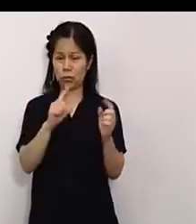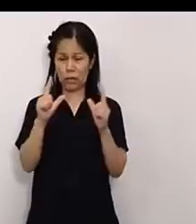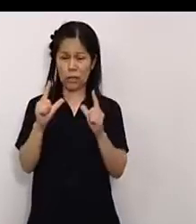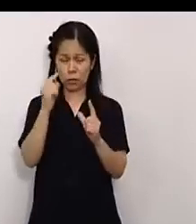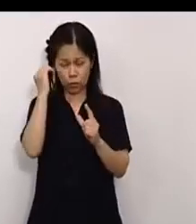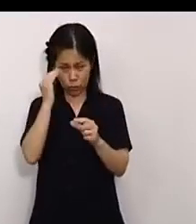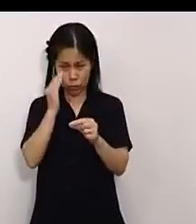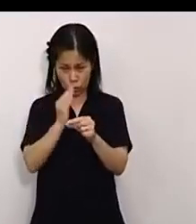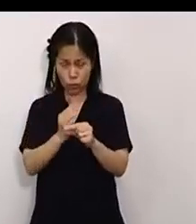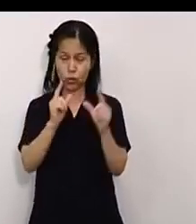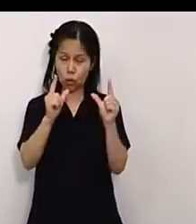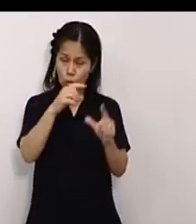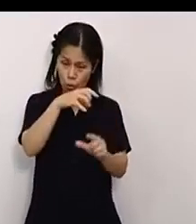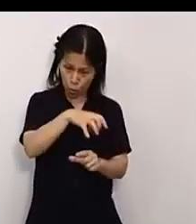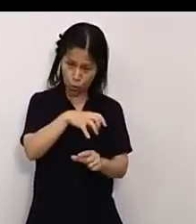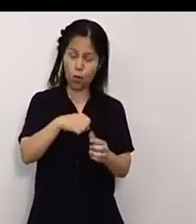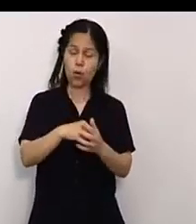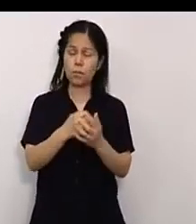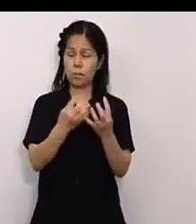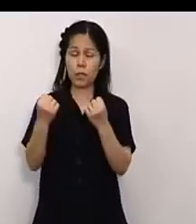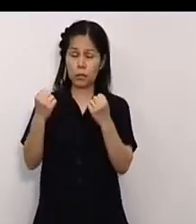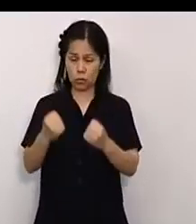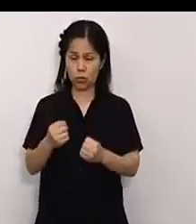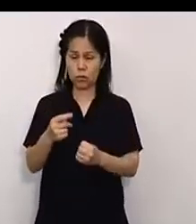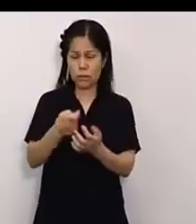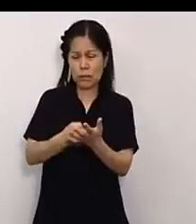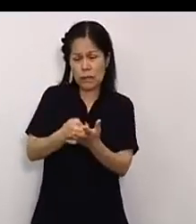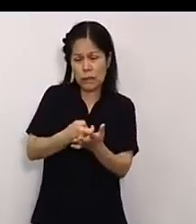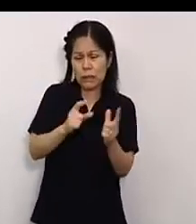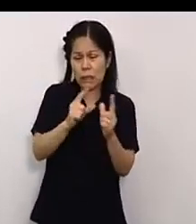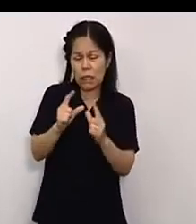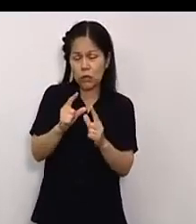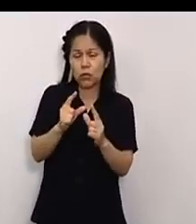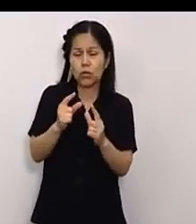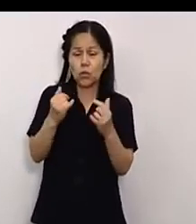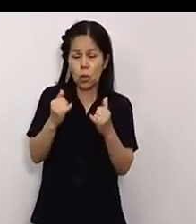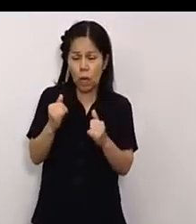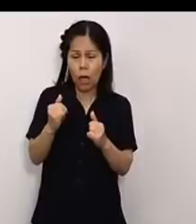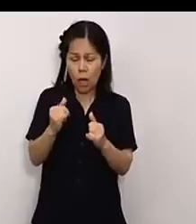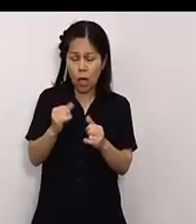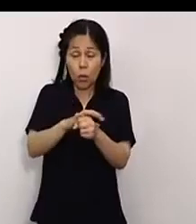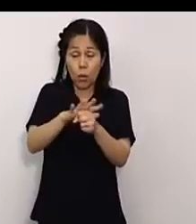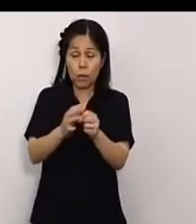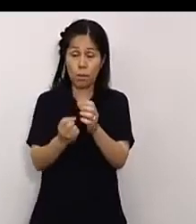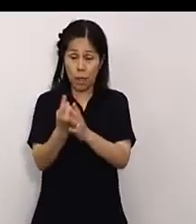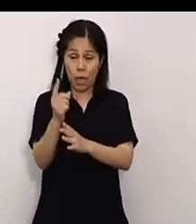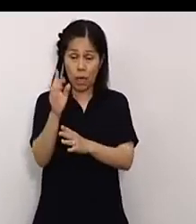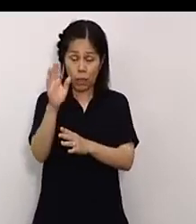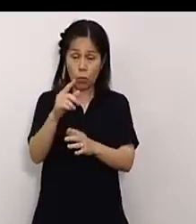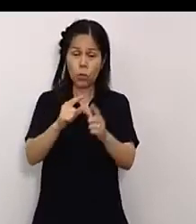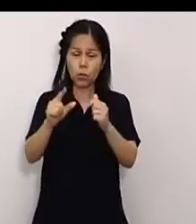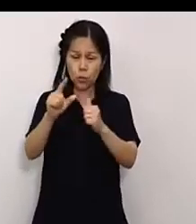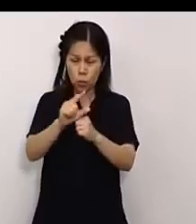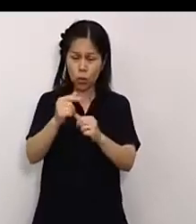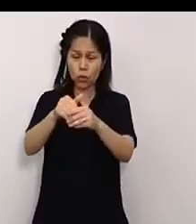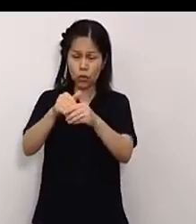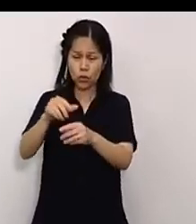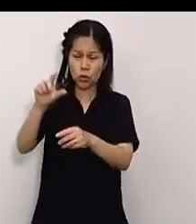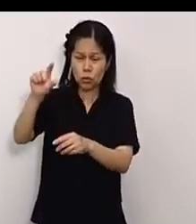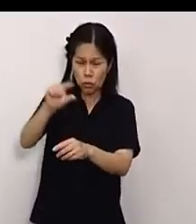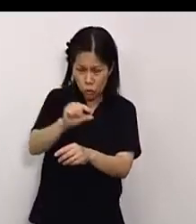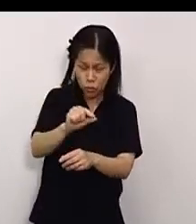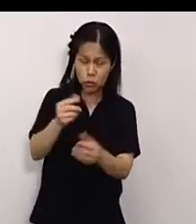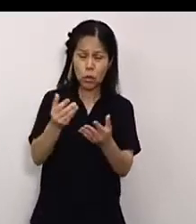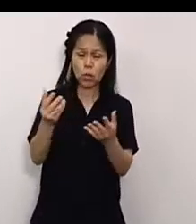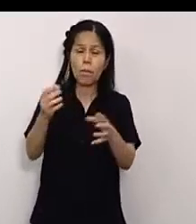ですね、東京でも。で、それはもともとギリギリで生活していた人にしてみたら、そのコロナが起きて、まあ、仕事の収入が減ったり仕事がなくなったりした